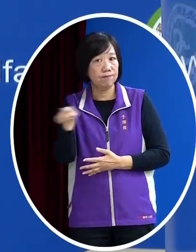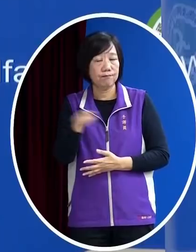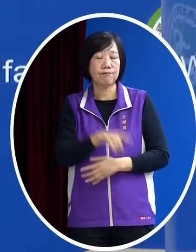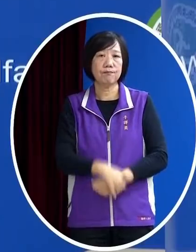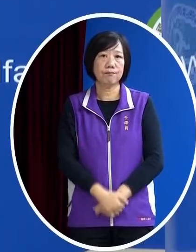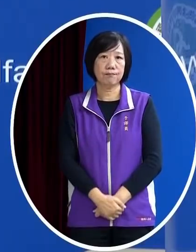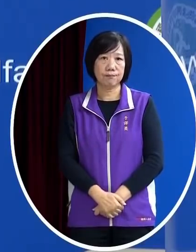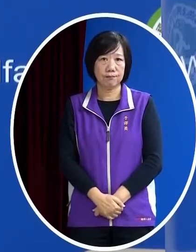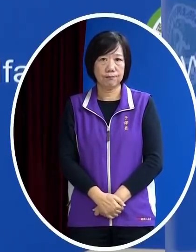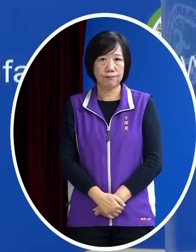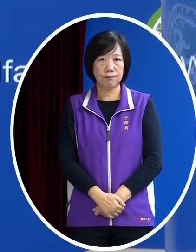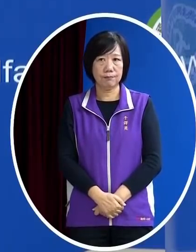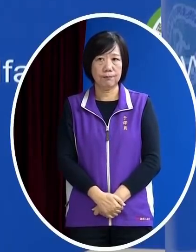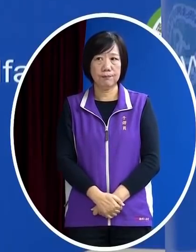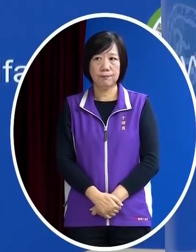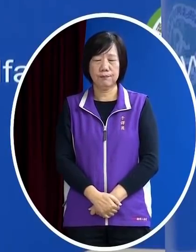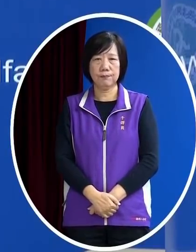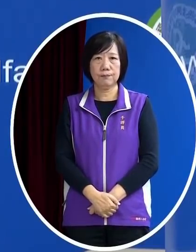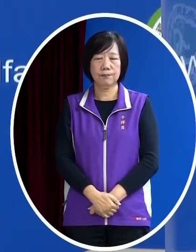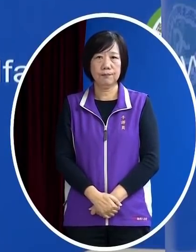目。